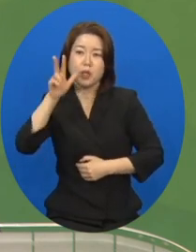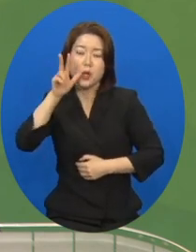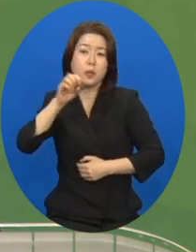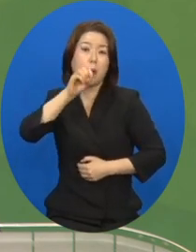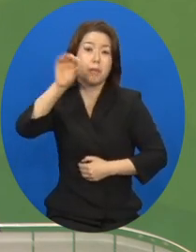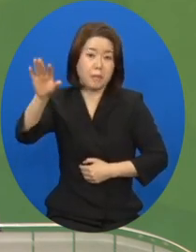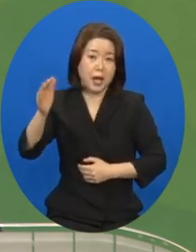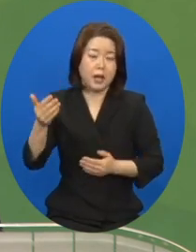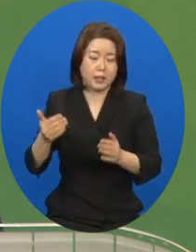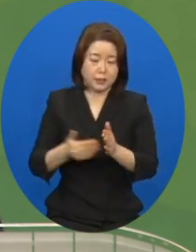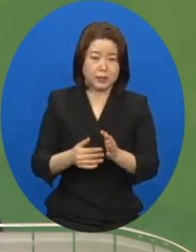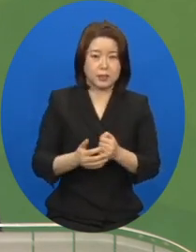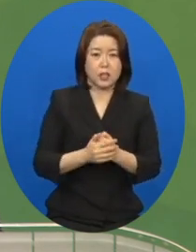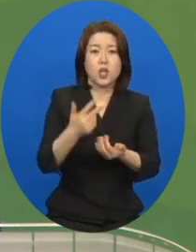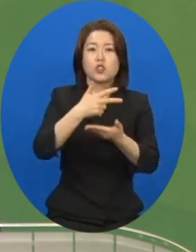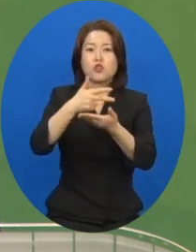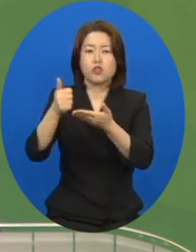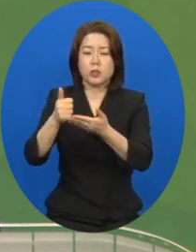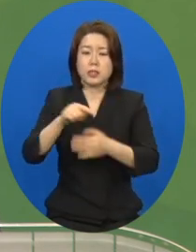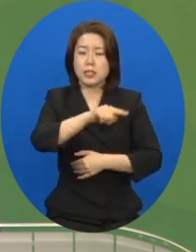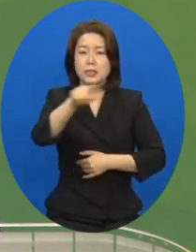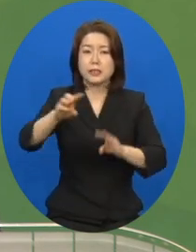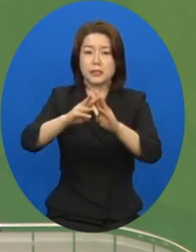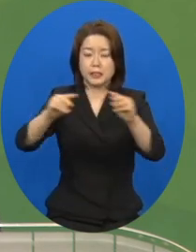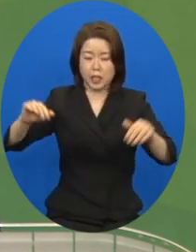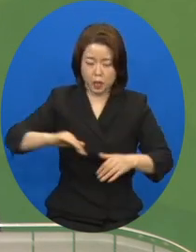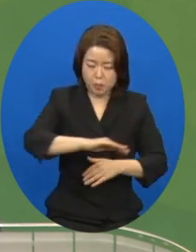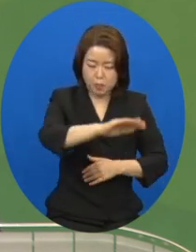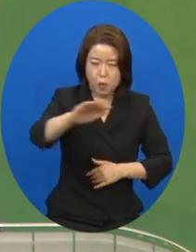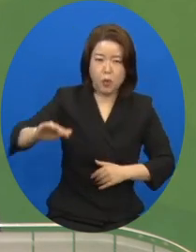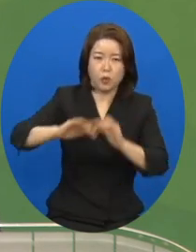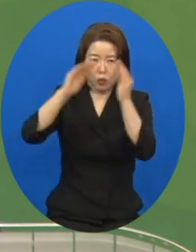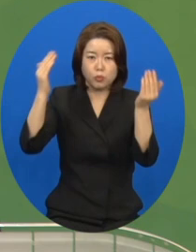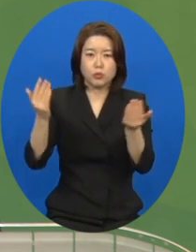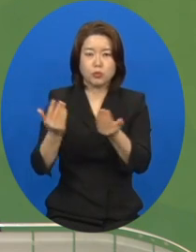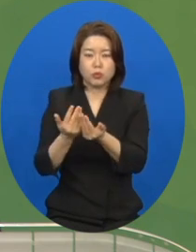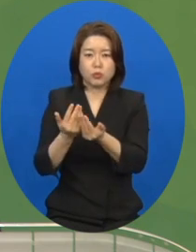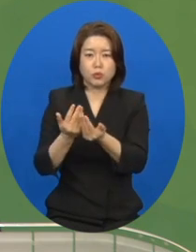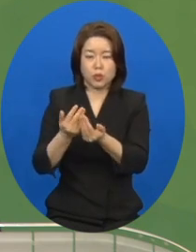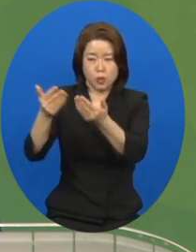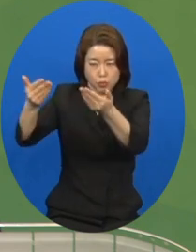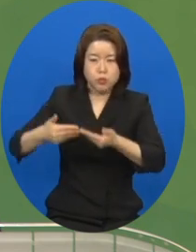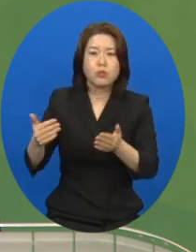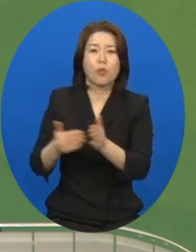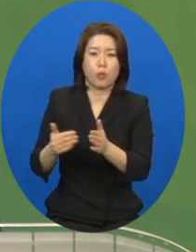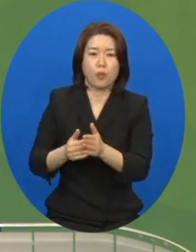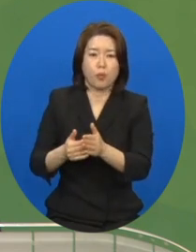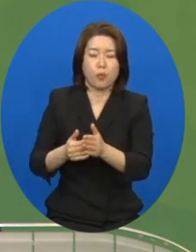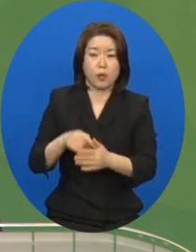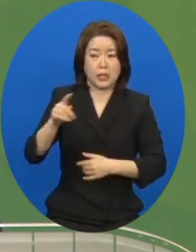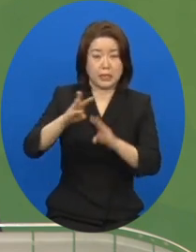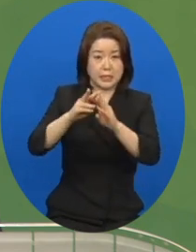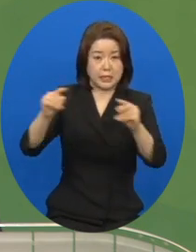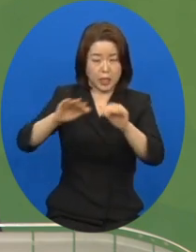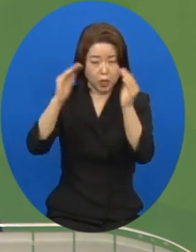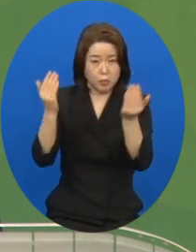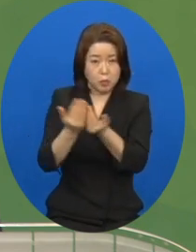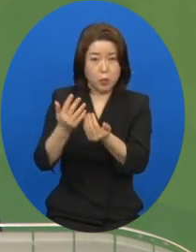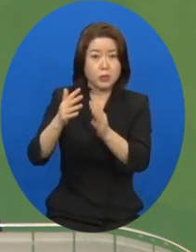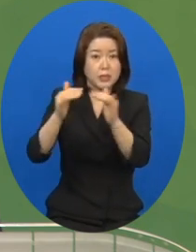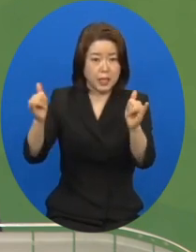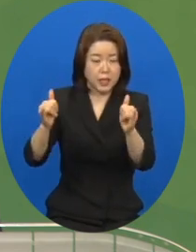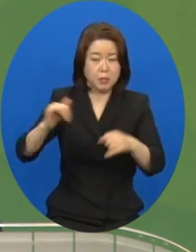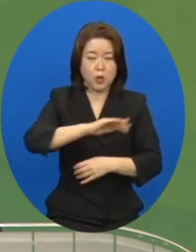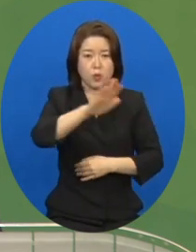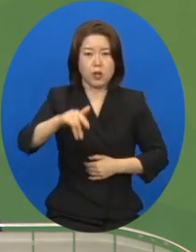말하였다. 주님께서 그 땅을 모두 우리 손에 넘겨주셨으므로 그 땅의 모든 주민이